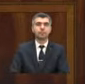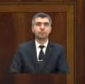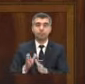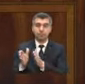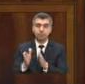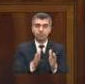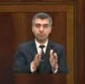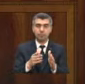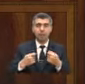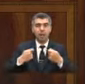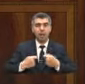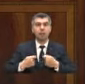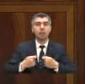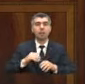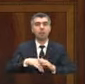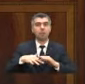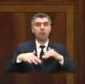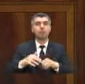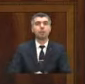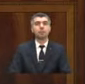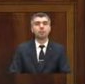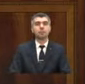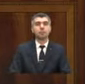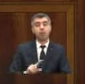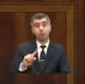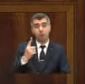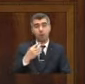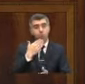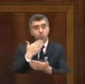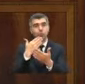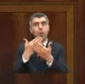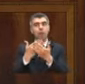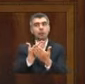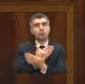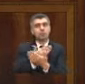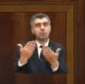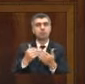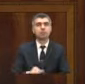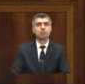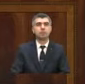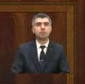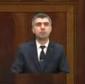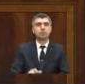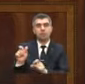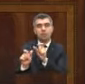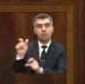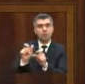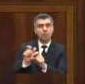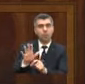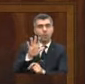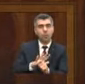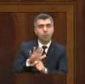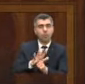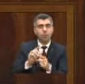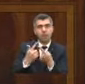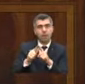السيد الرئيس، أريد أن أتوجه بالشكر للسيدات والسادة النواب المحترمين على التفضل